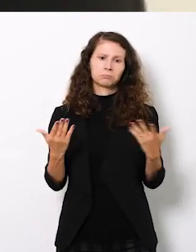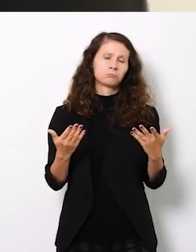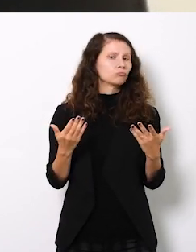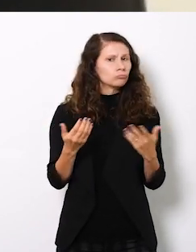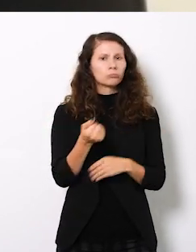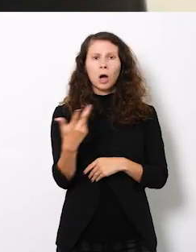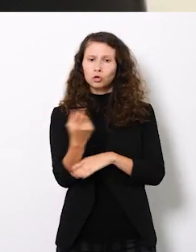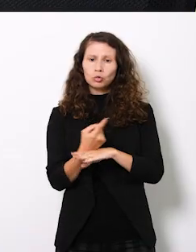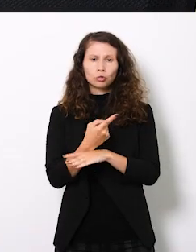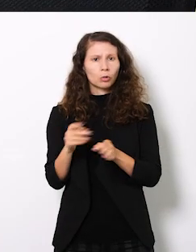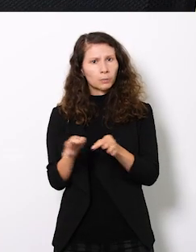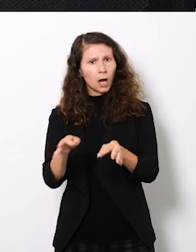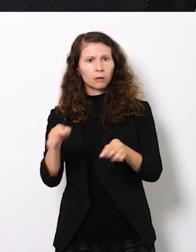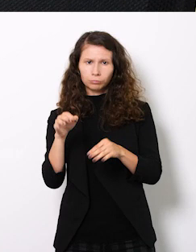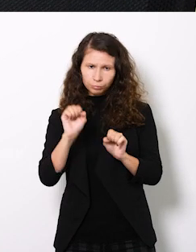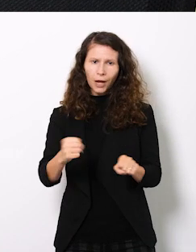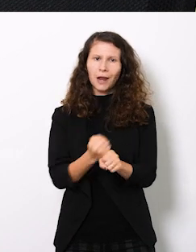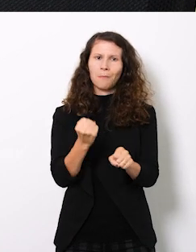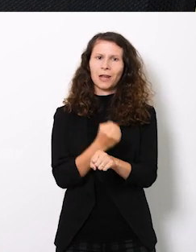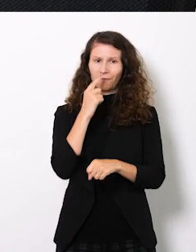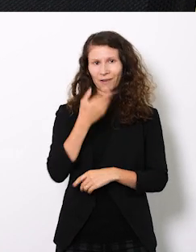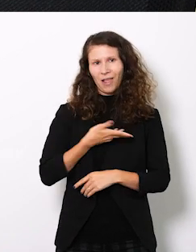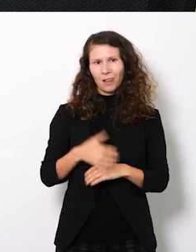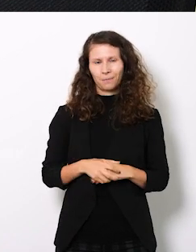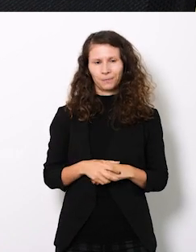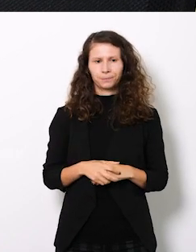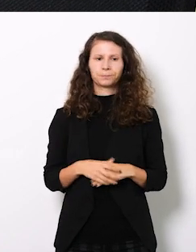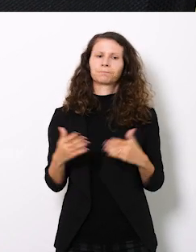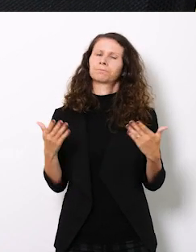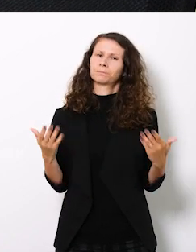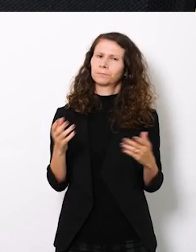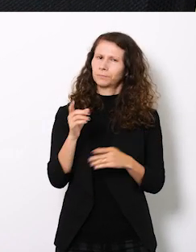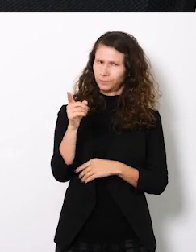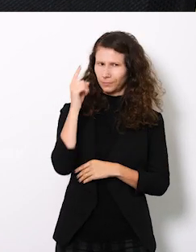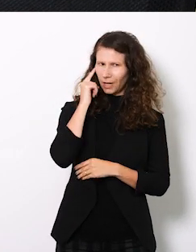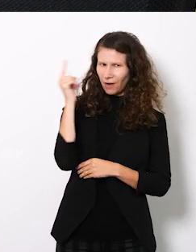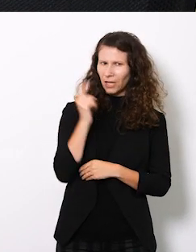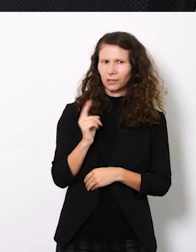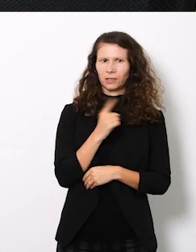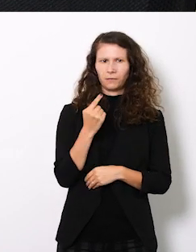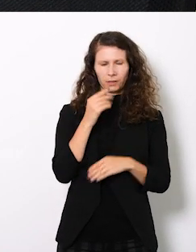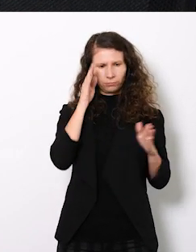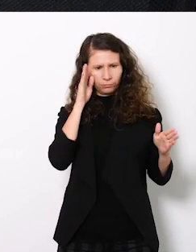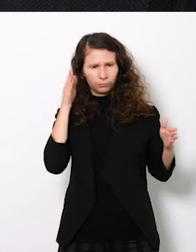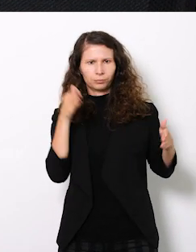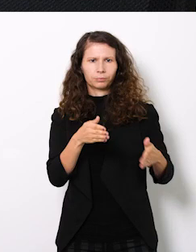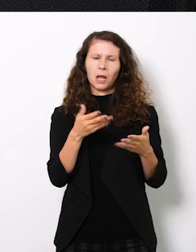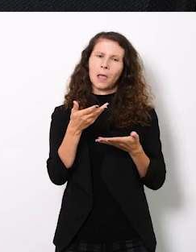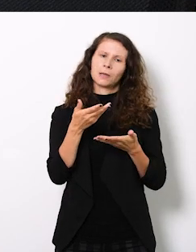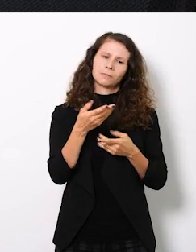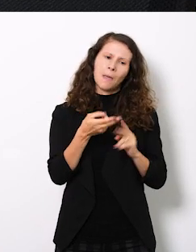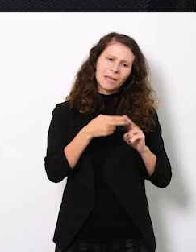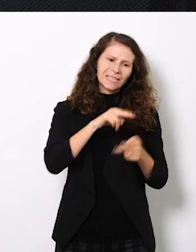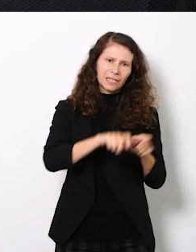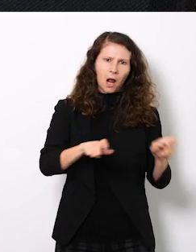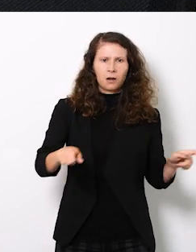zu arbeiten. Wir haben natürlich bei uns, das wissen Sie ja, sehr intensiv mit den Beratungsanliegen unserer Mitglieder